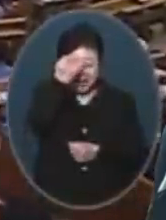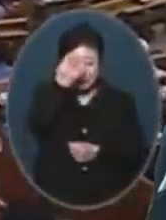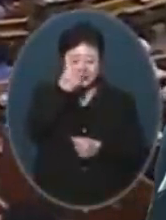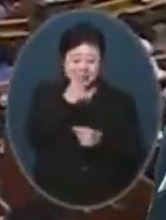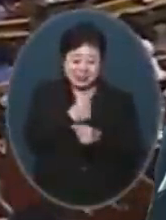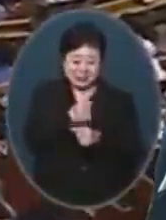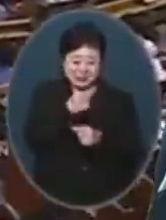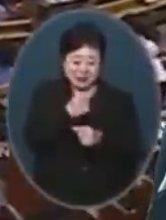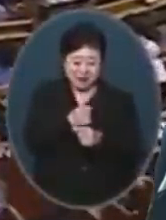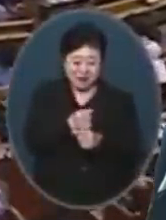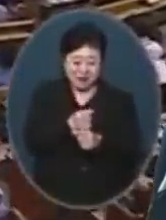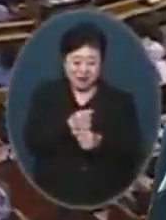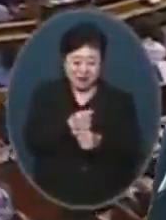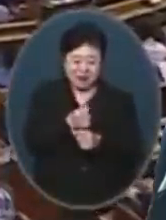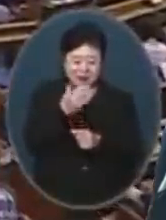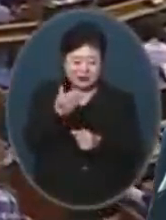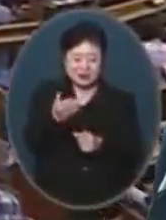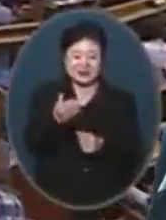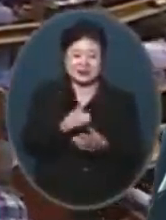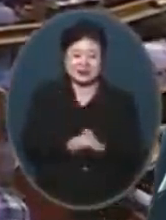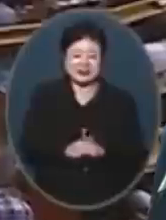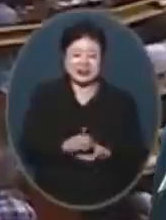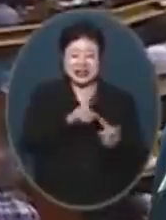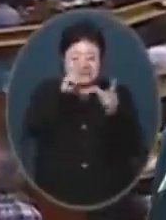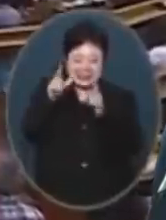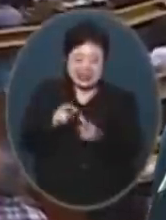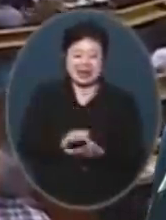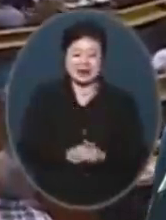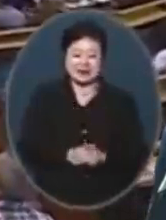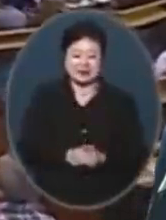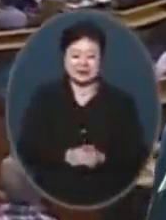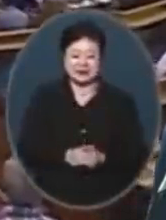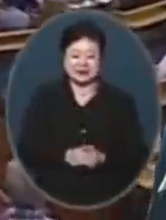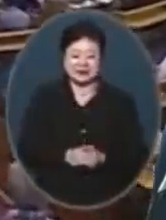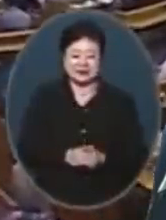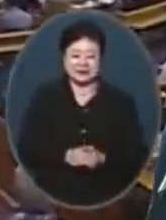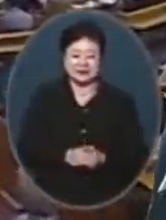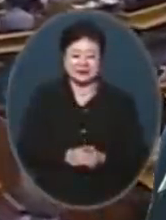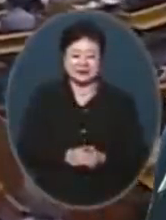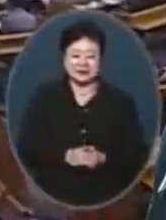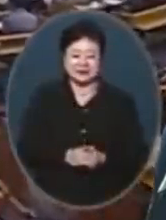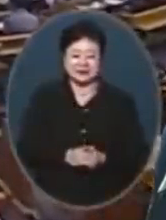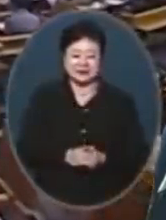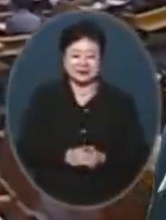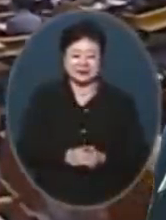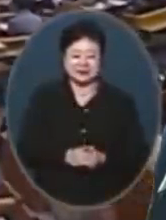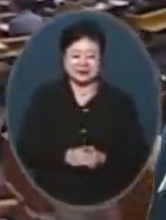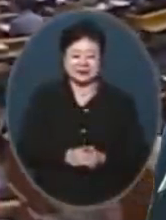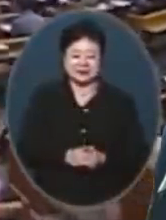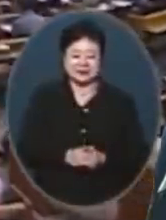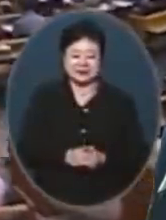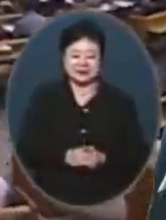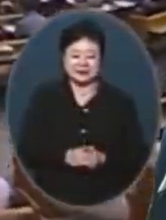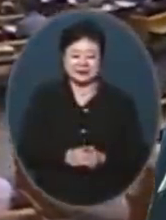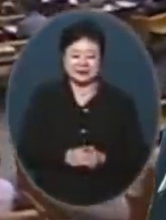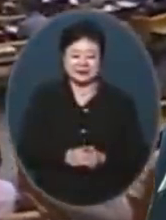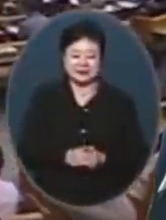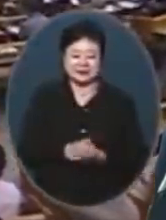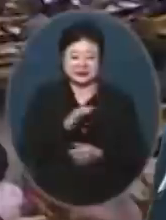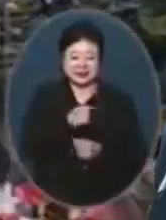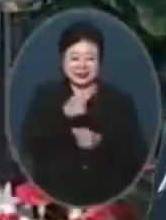지으시고 저들의 삶을 에덴 동산에 살도록